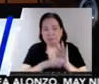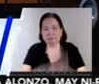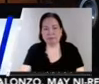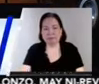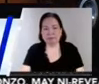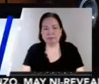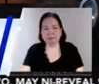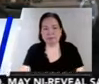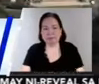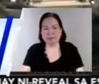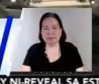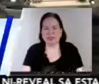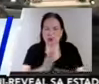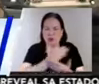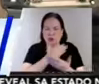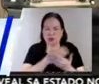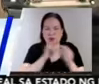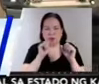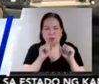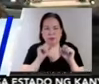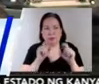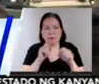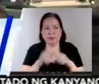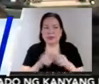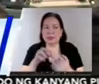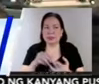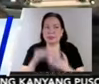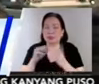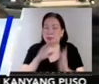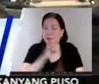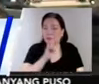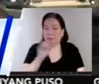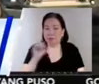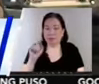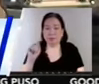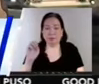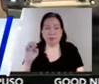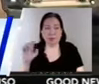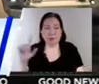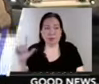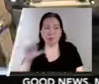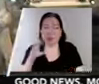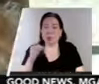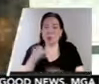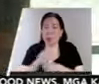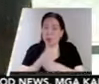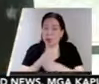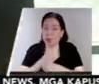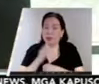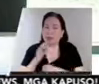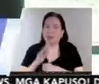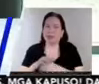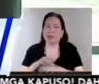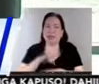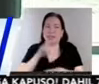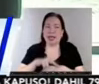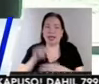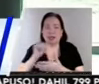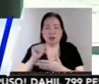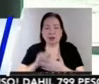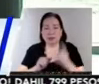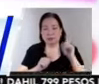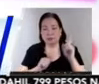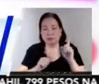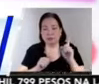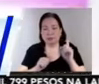para kay Stel ang kanta na gawa mismo ni National Artist for Music Ryan Kayabyab. Si Kapuso Primetime King Ding